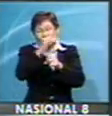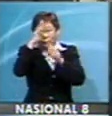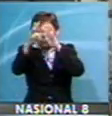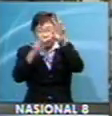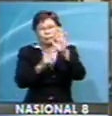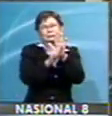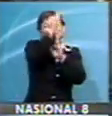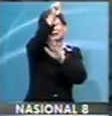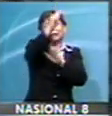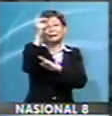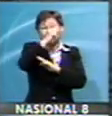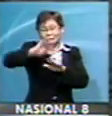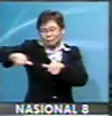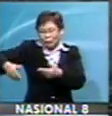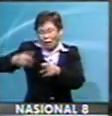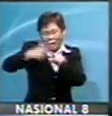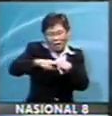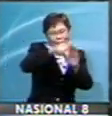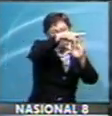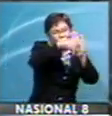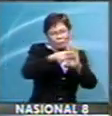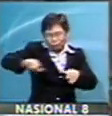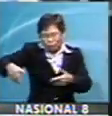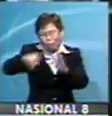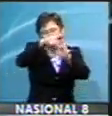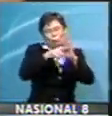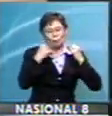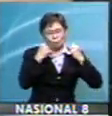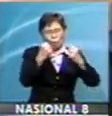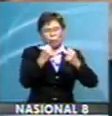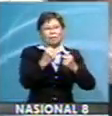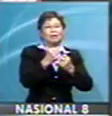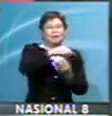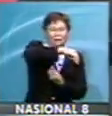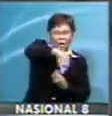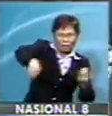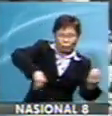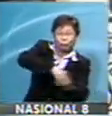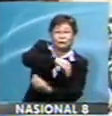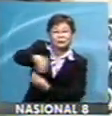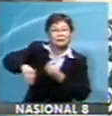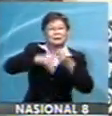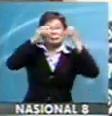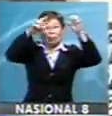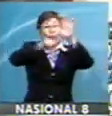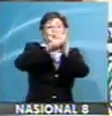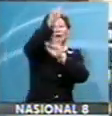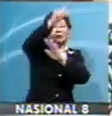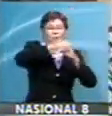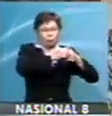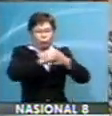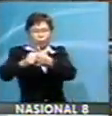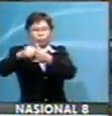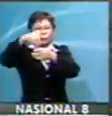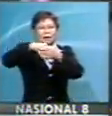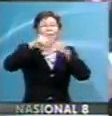tinggi kerajaan memperkenalkan pelbagai polisi untuk mengukuhkan dan memperkasakan ekosistem pendidikan tinggi supaya mampu menjadi peneraju dalam